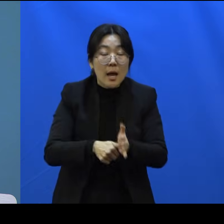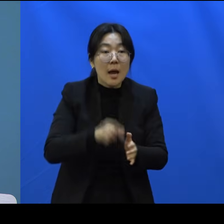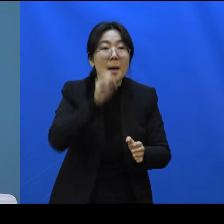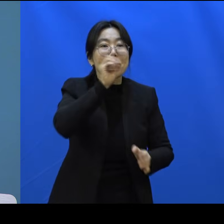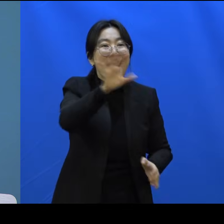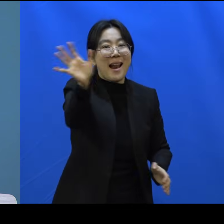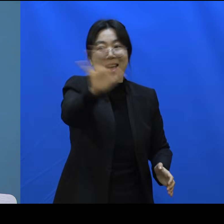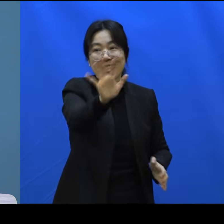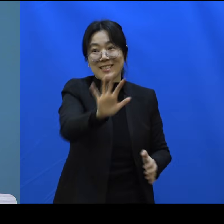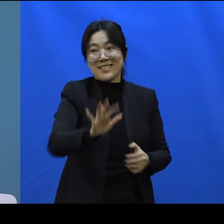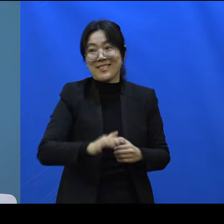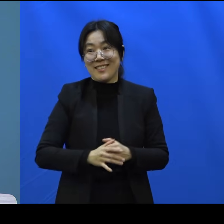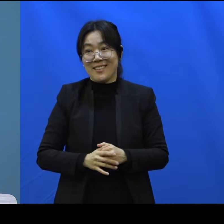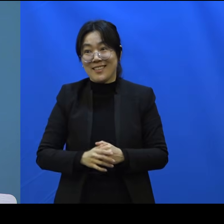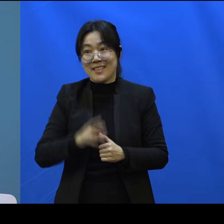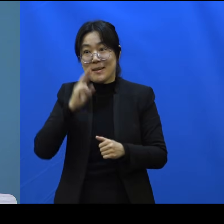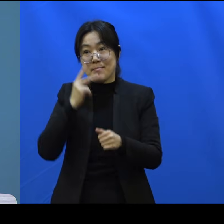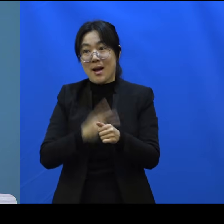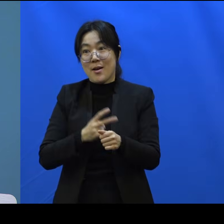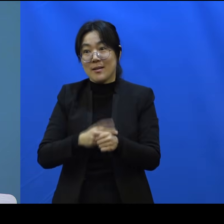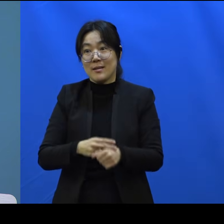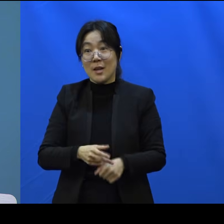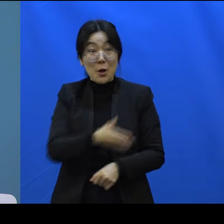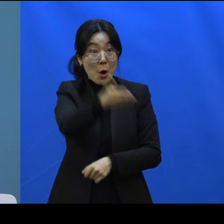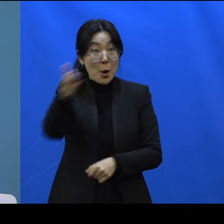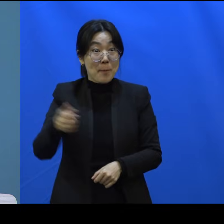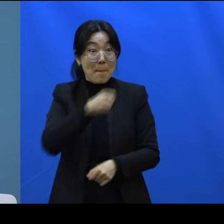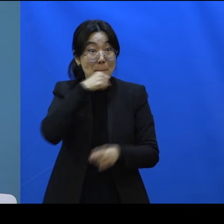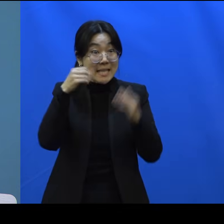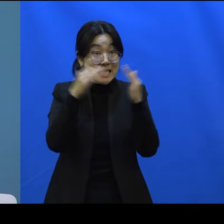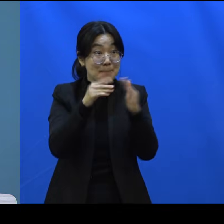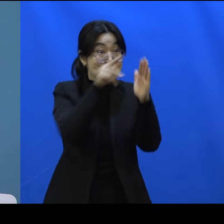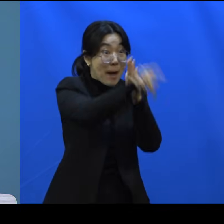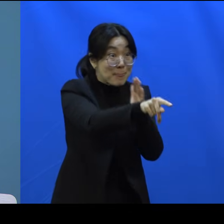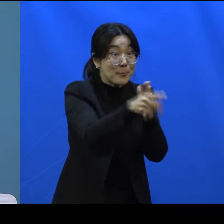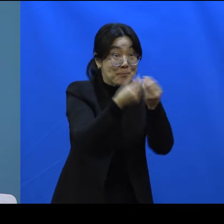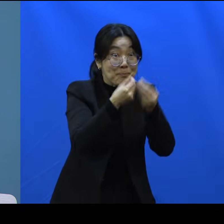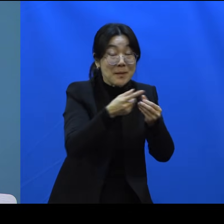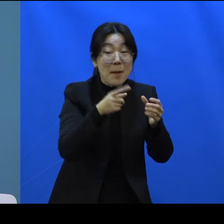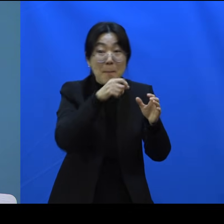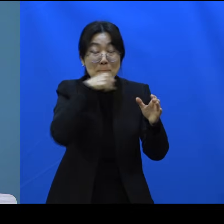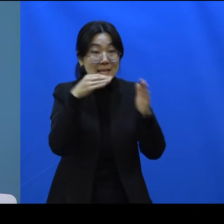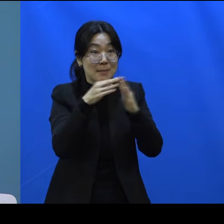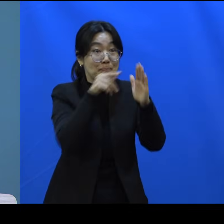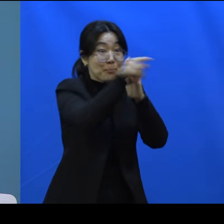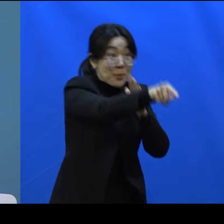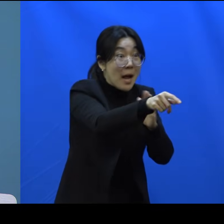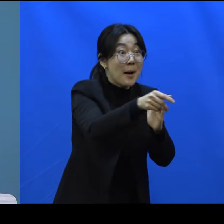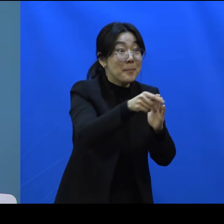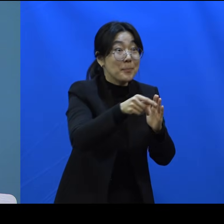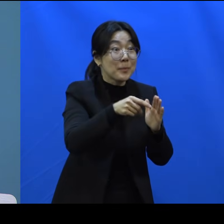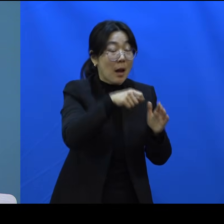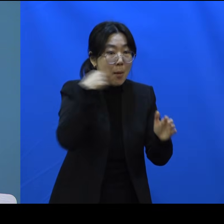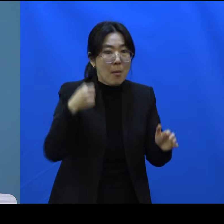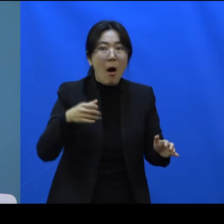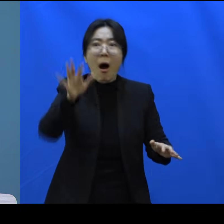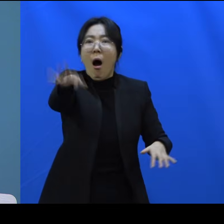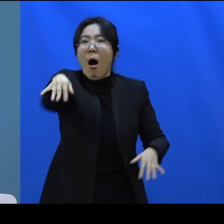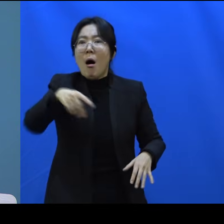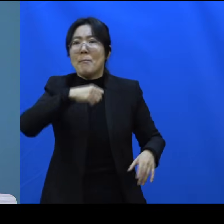이거 우리 맛집 한번 갔다 와도 자랑하잖아요. 그죠? 약간 자기가 상 받은 거 다